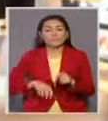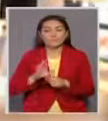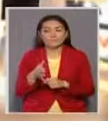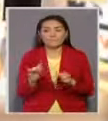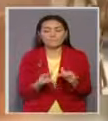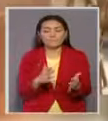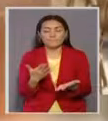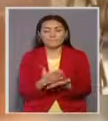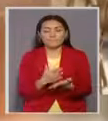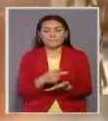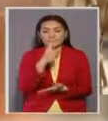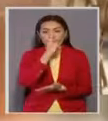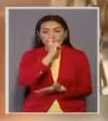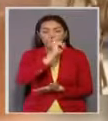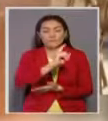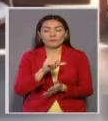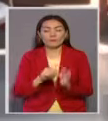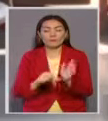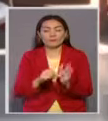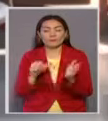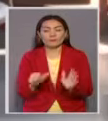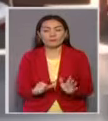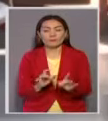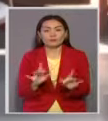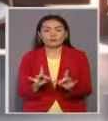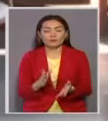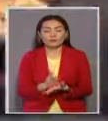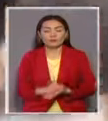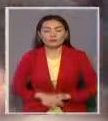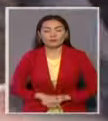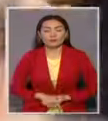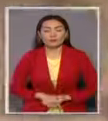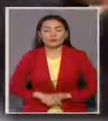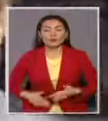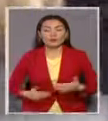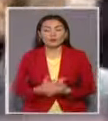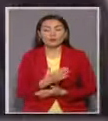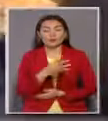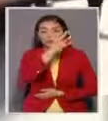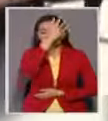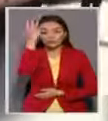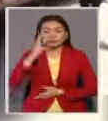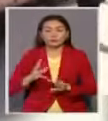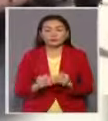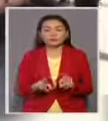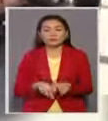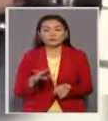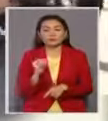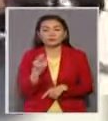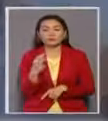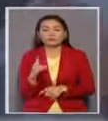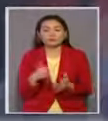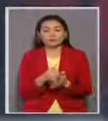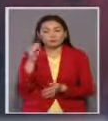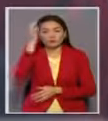будут действовать в течение ближайших 6 месяцев, говорится в сообщении. Новый тип коронавируса, известный как кентавр,